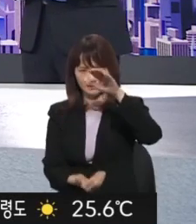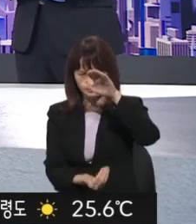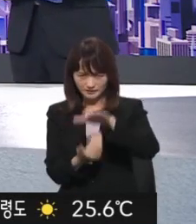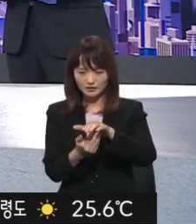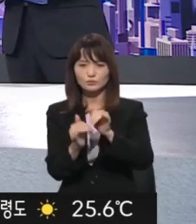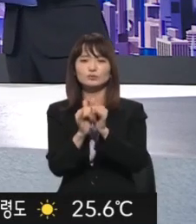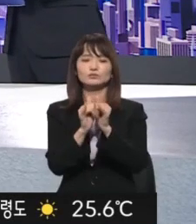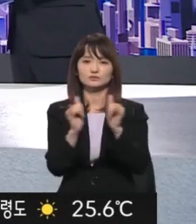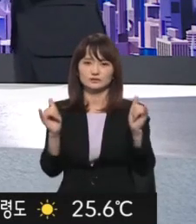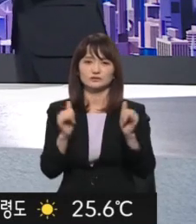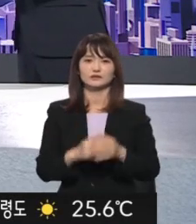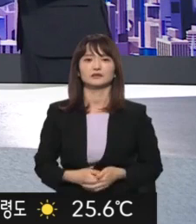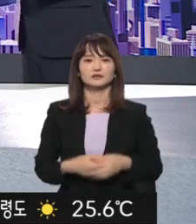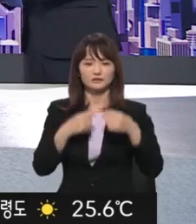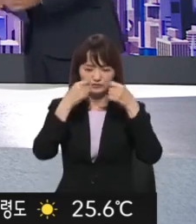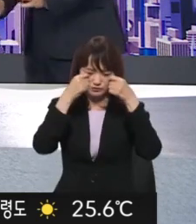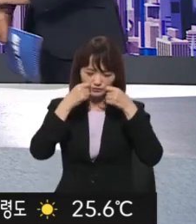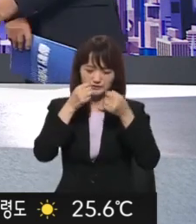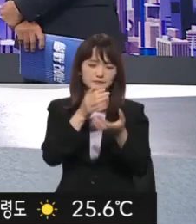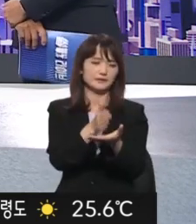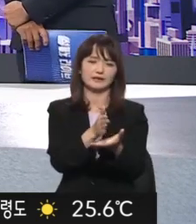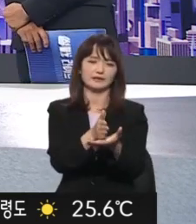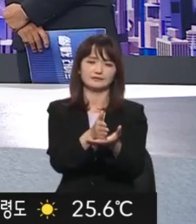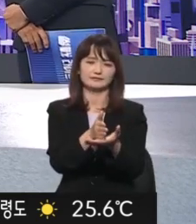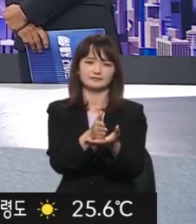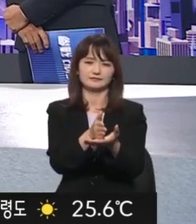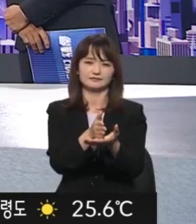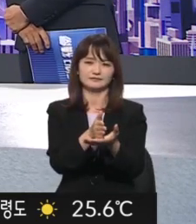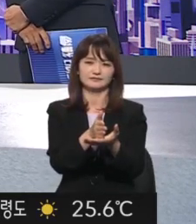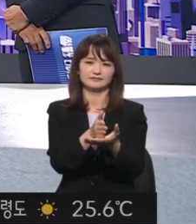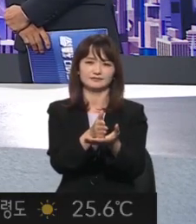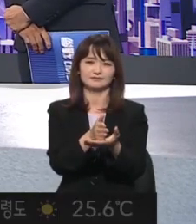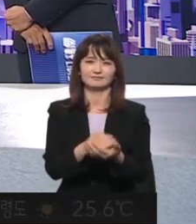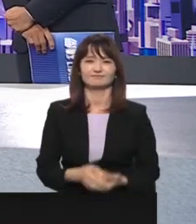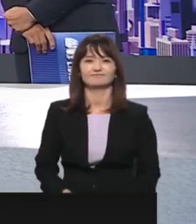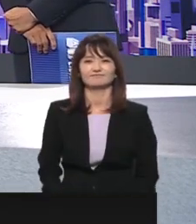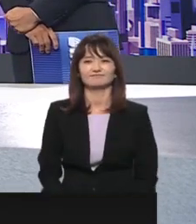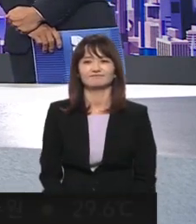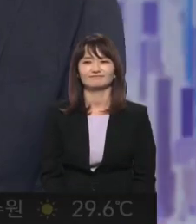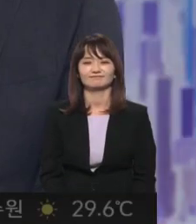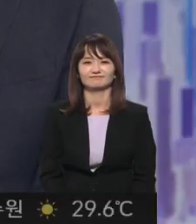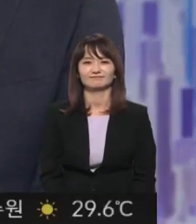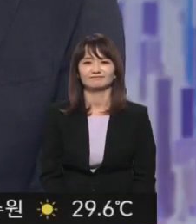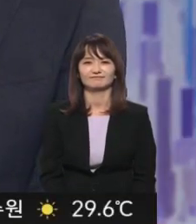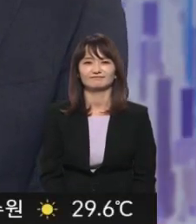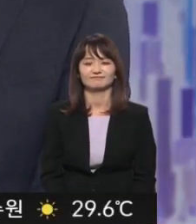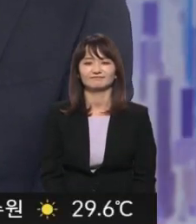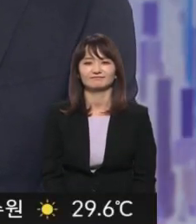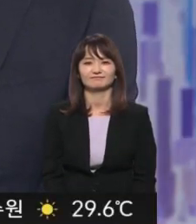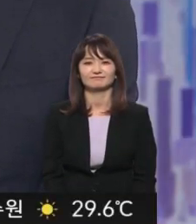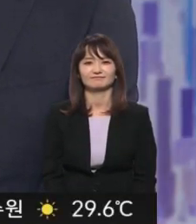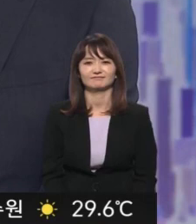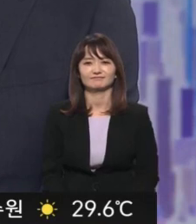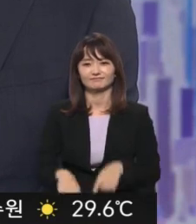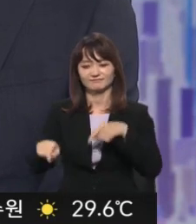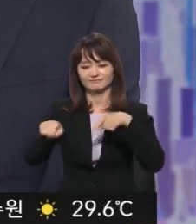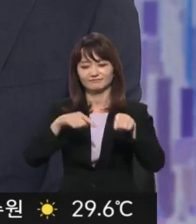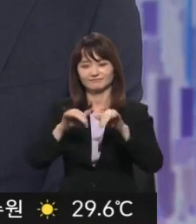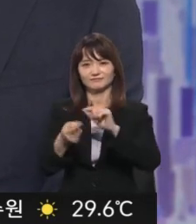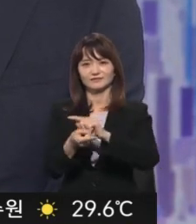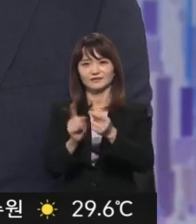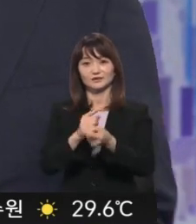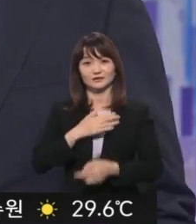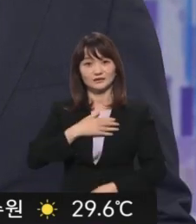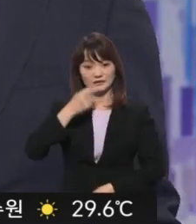얘기했습니다 무는 건 3조 다 으 오는것 3 유다 의 방점을 찍으셨네요 자 정치인은 서로 내